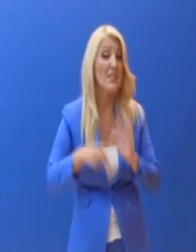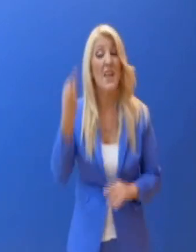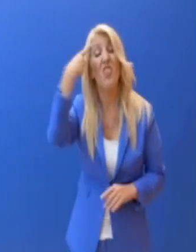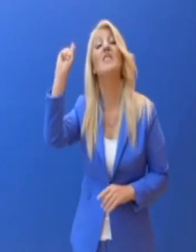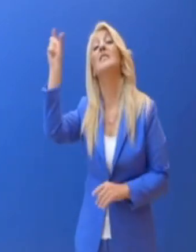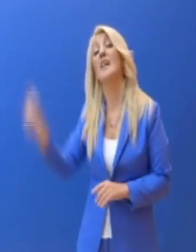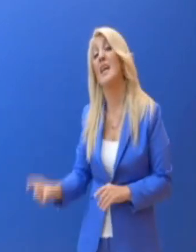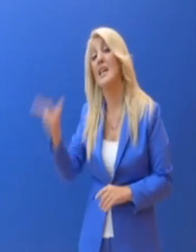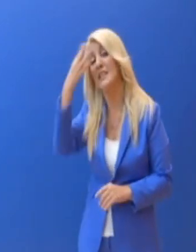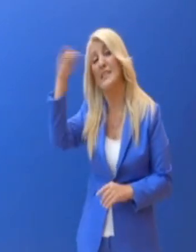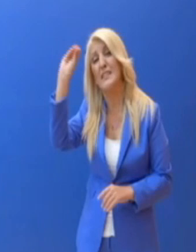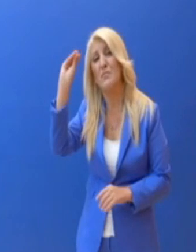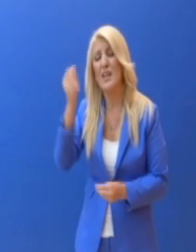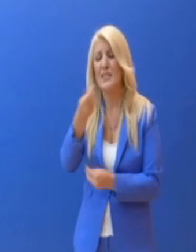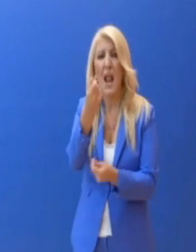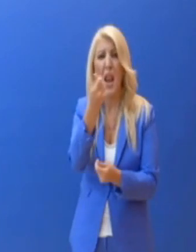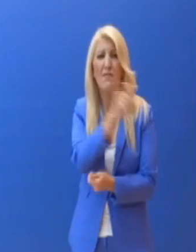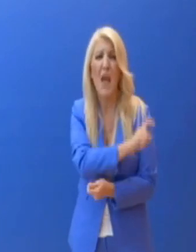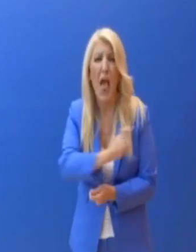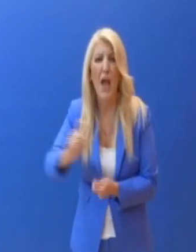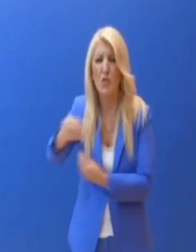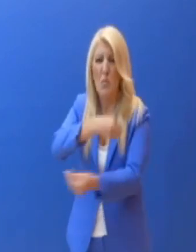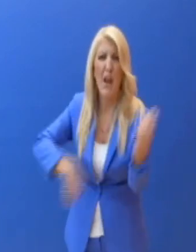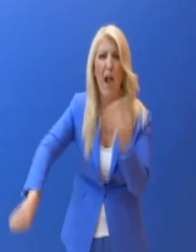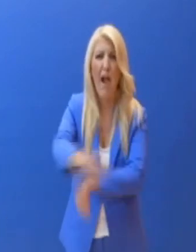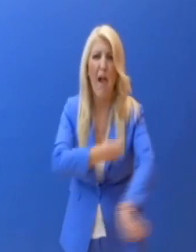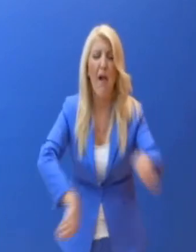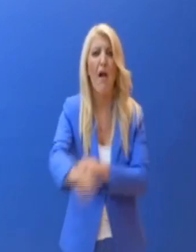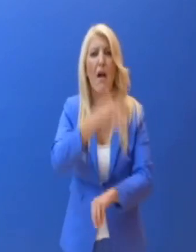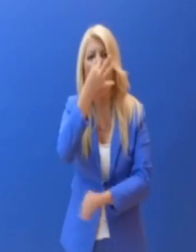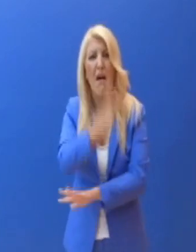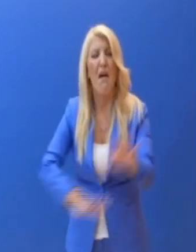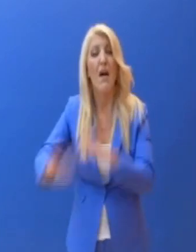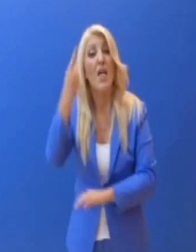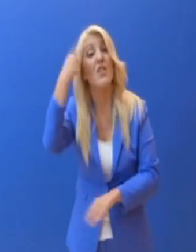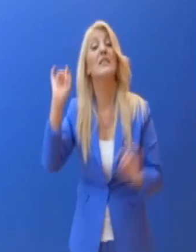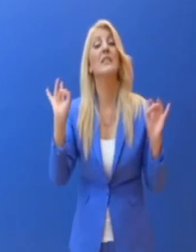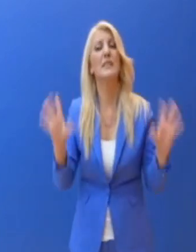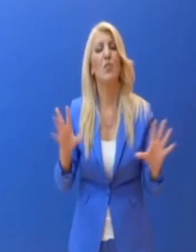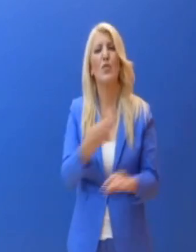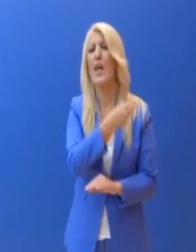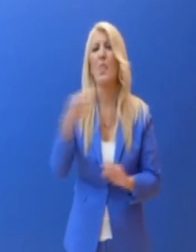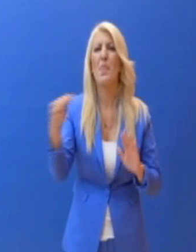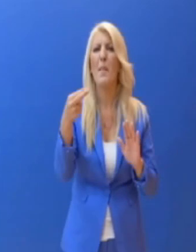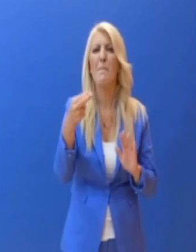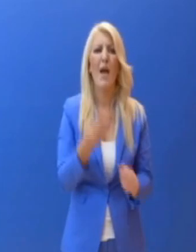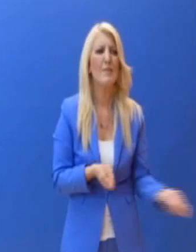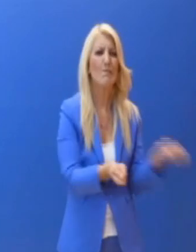τίποτα για εκατομμύρια που άλλαζαν χέρια? Δεν ήξερε τίποτα για το σύστημα που επιχειρήθηκε να στηθεί στα ΜΜΕ? Η